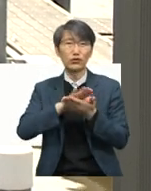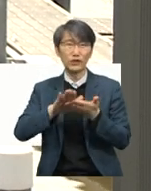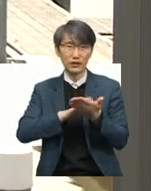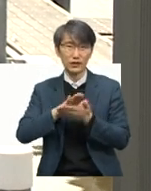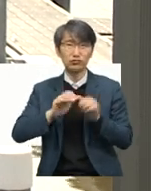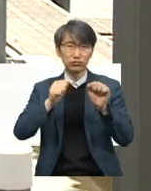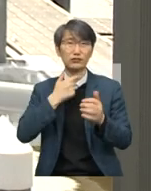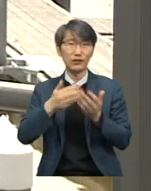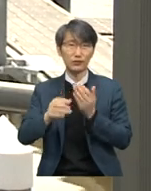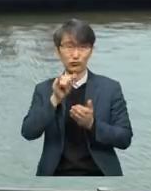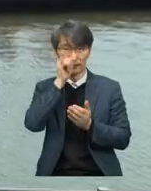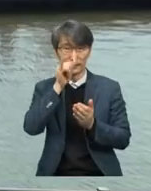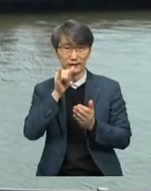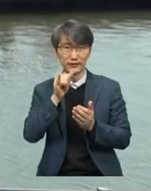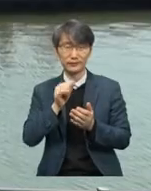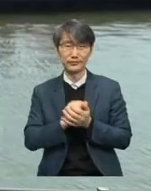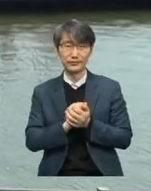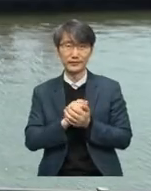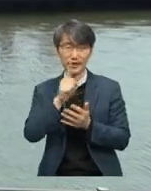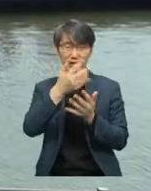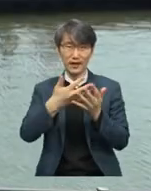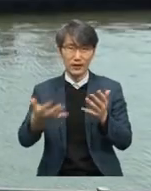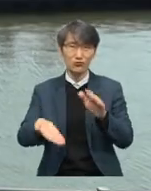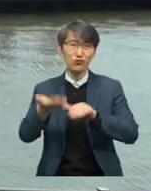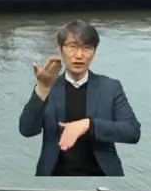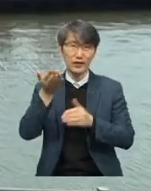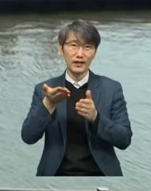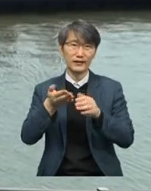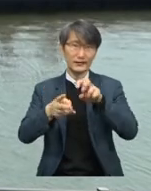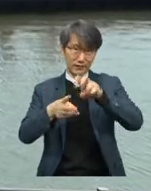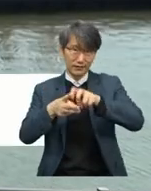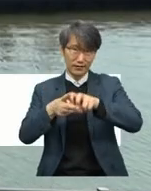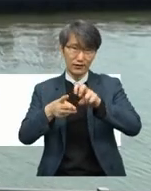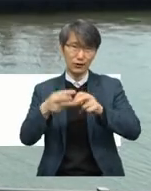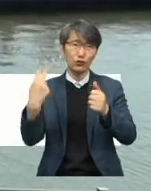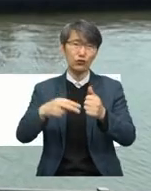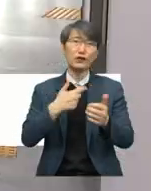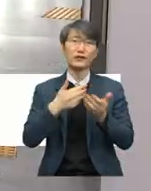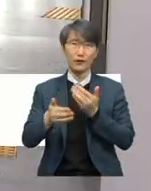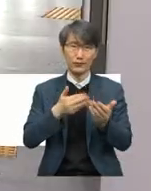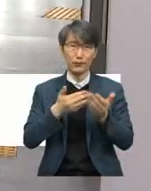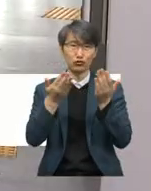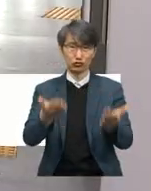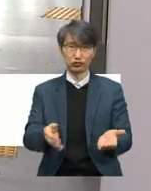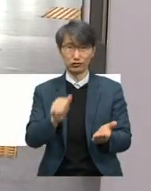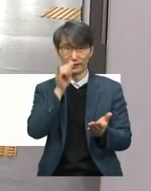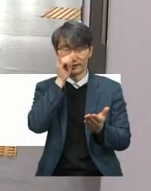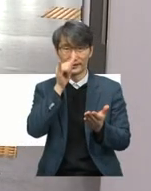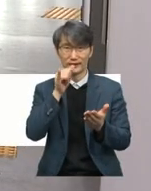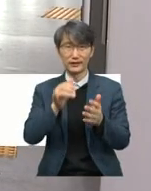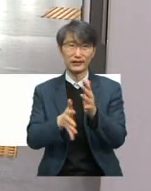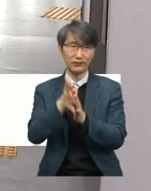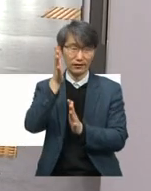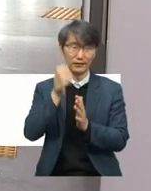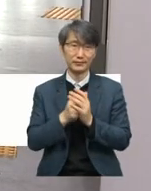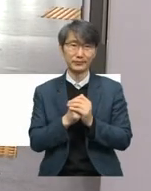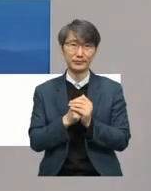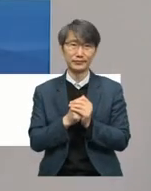스포츠를 체험하실 수 있다는 그런 큰 의미. 한강 위에 떠 있는 지원센터는 교육과 체험, 휴식을 취할 수 있는